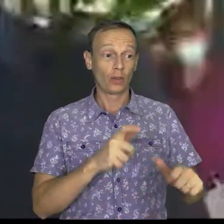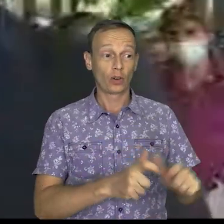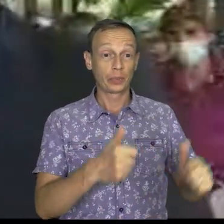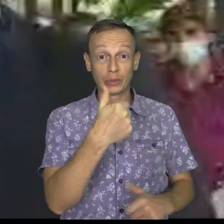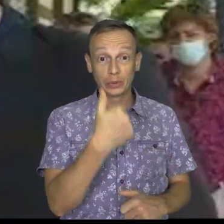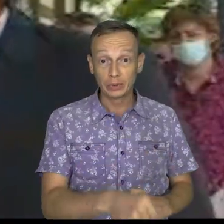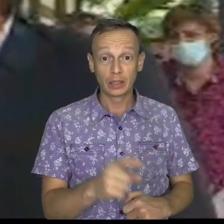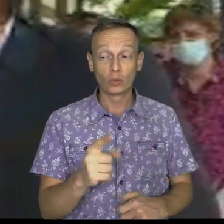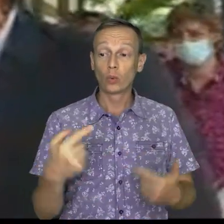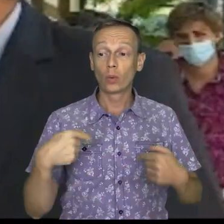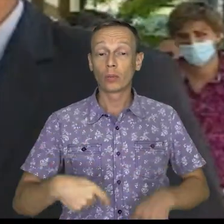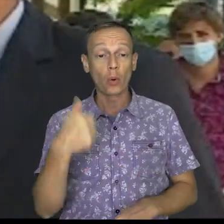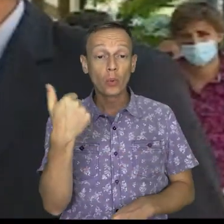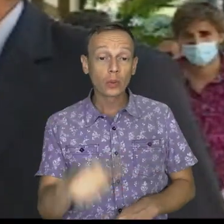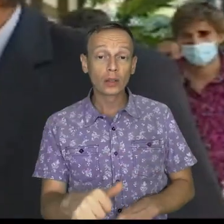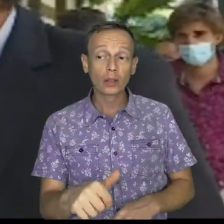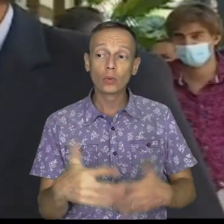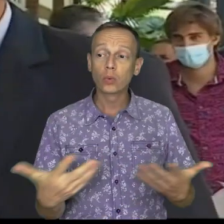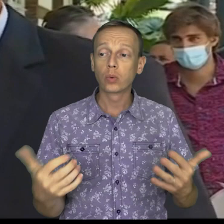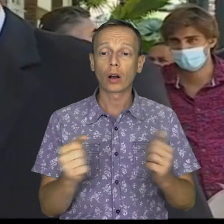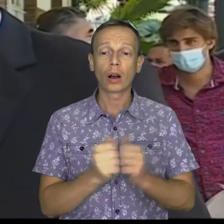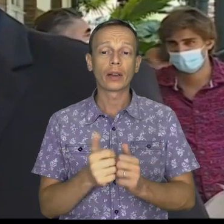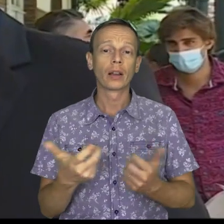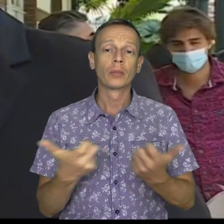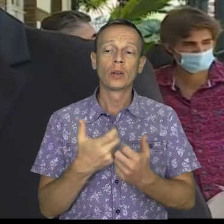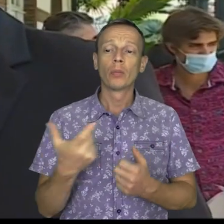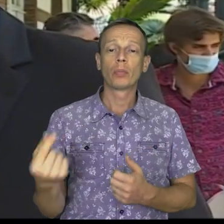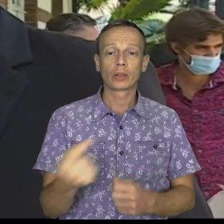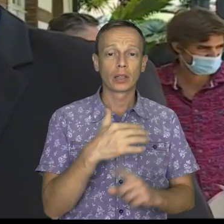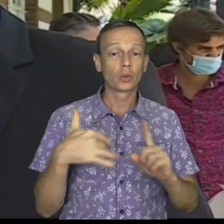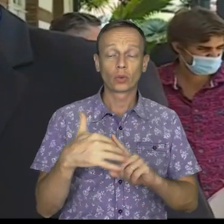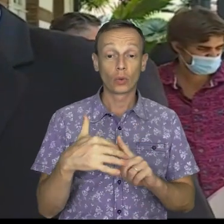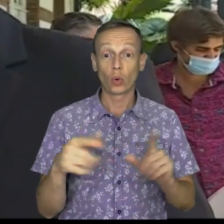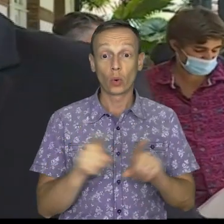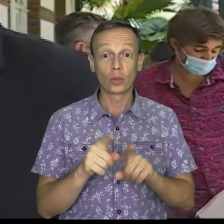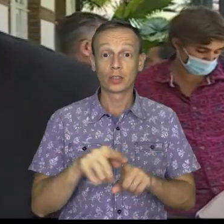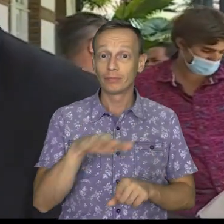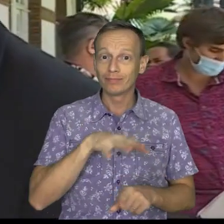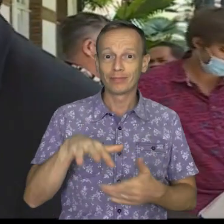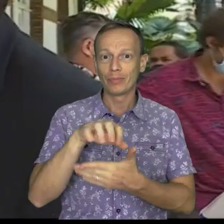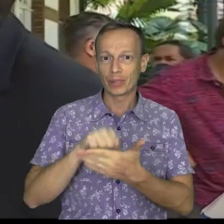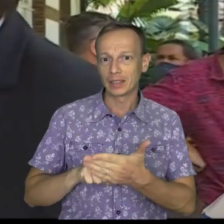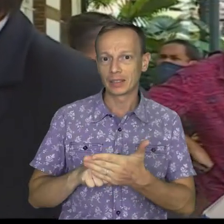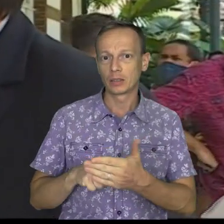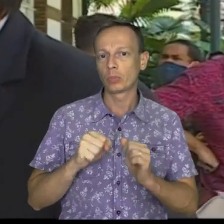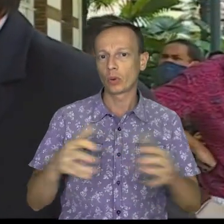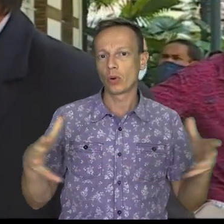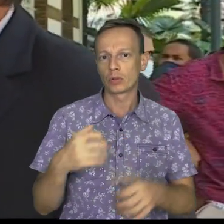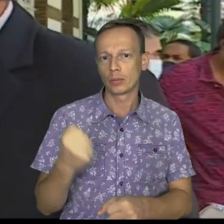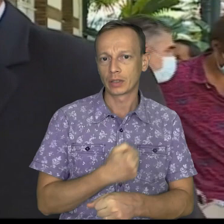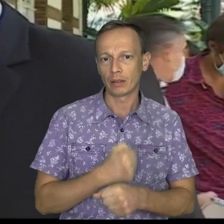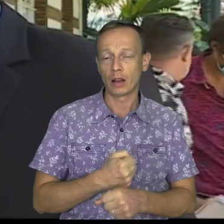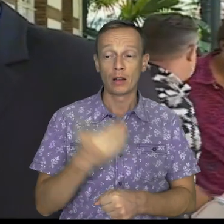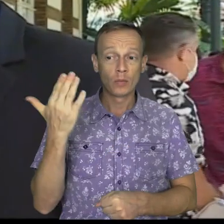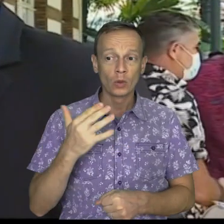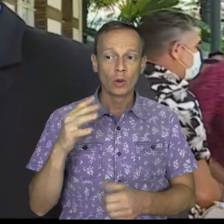les chefs d'entreprise, pas uniquement avec le gouvernement, pas uniquement avec les partenaires sociaux, mais aussi avec vous, la presse. Parce